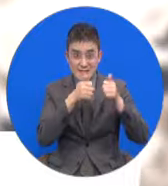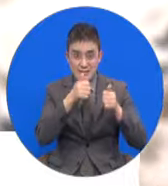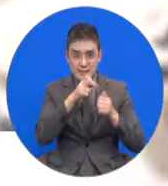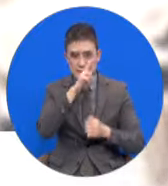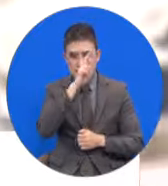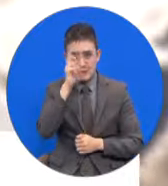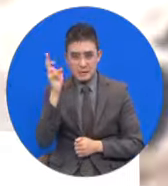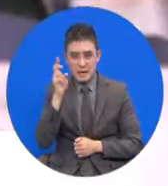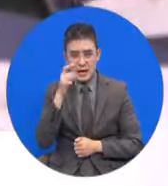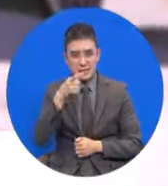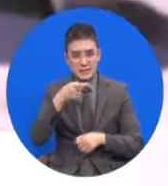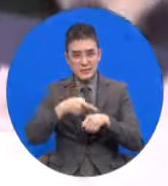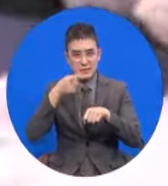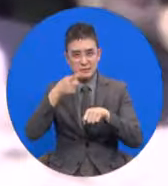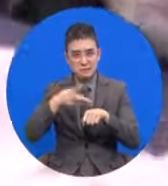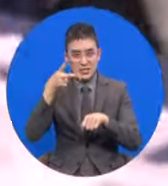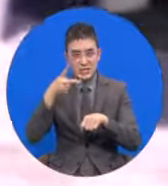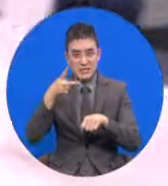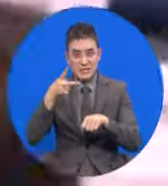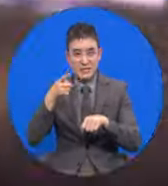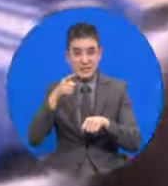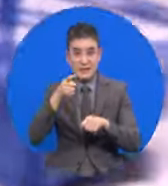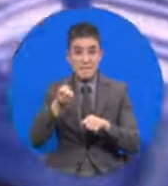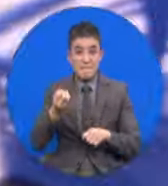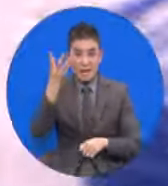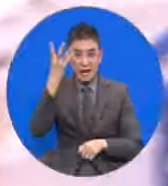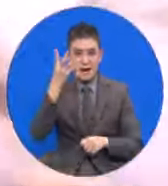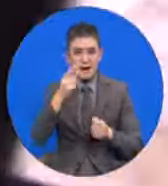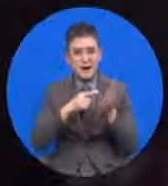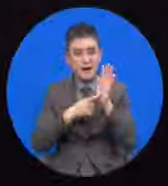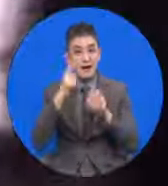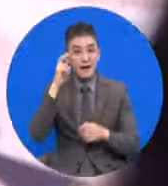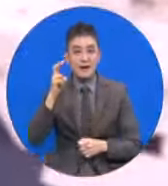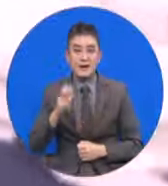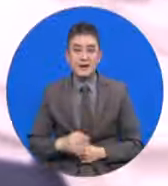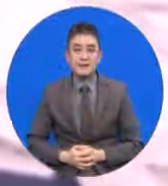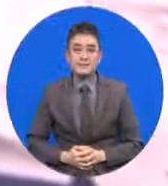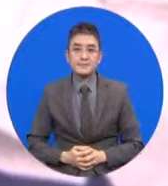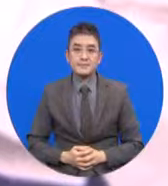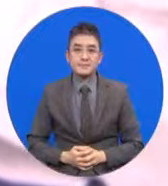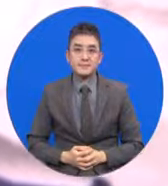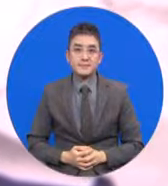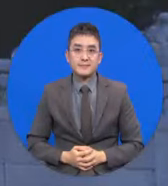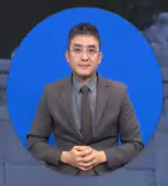당선 윤곽이 드러날 걸로 예측하고 있습니다. 채널A 뉴스 우현기입니다.